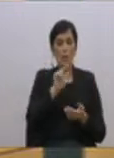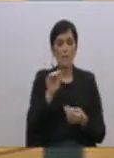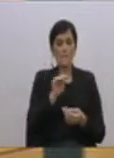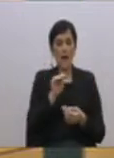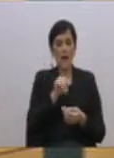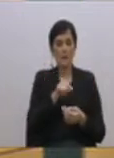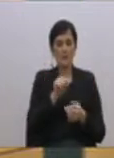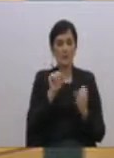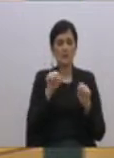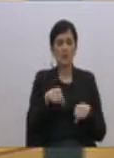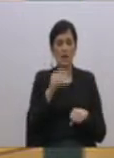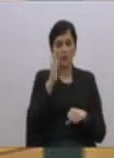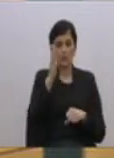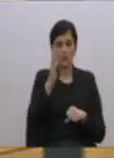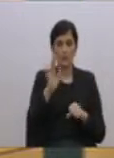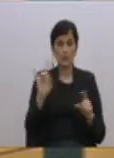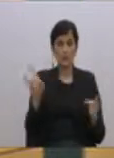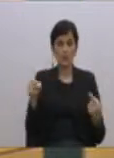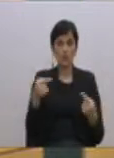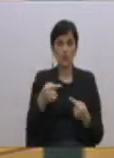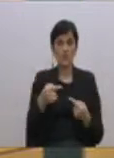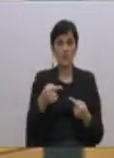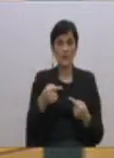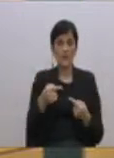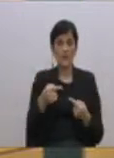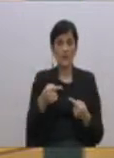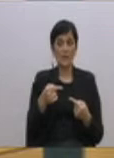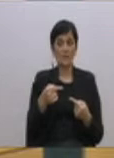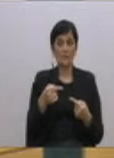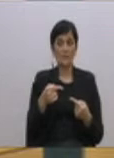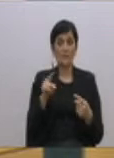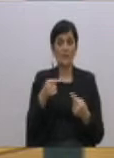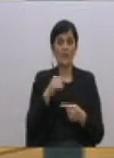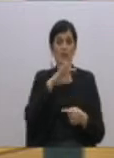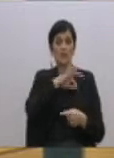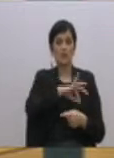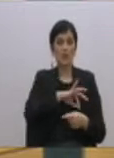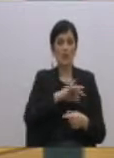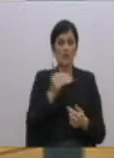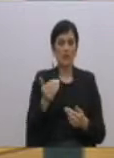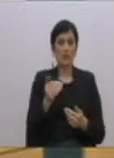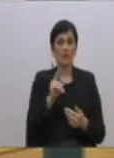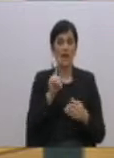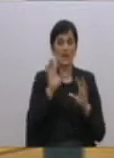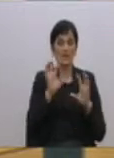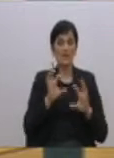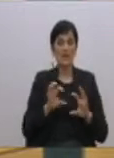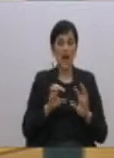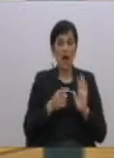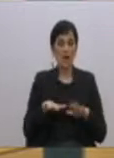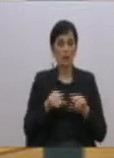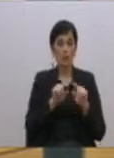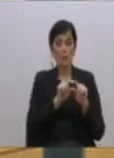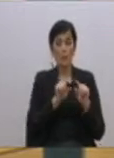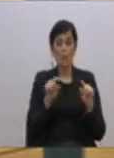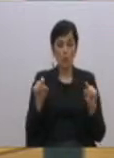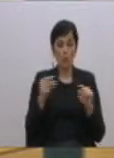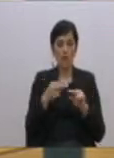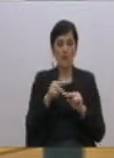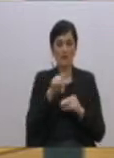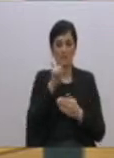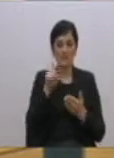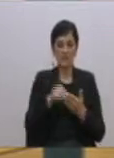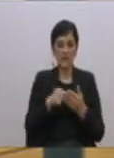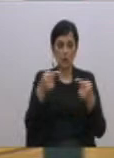ექნება საშუალება შესაბამისი ასე ვთქვათ შეღავათებით ისარგებლოთ, რაც ამ კანონშია დადგენილი და ამ ეს